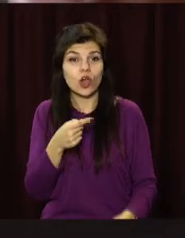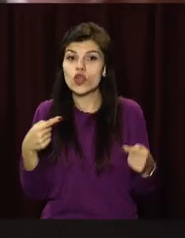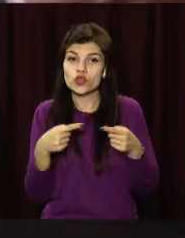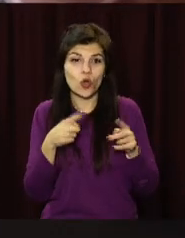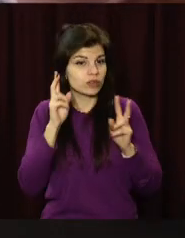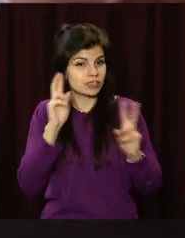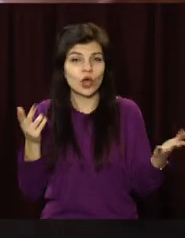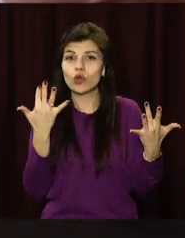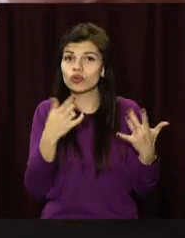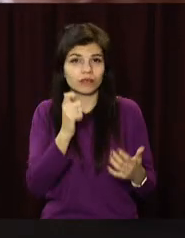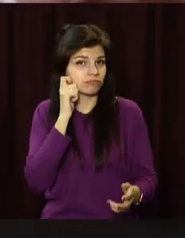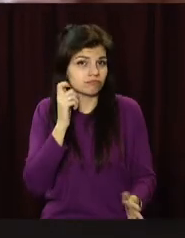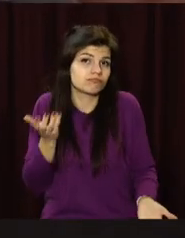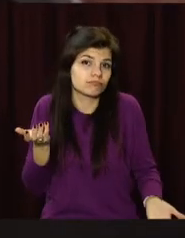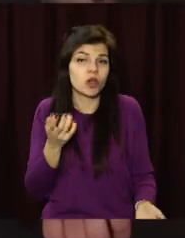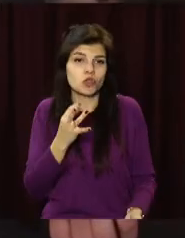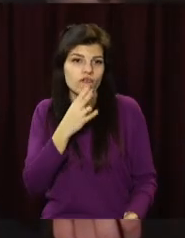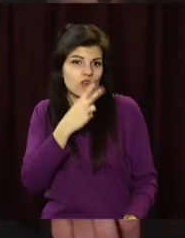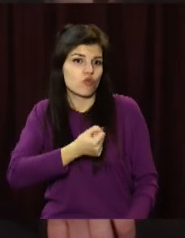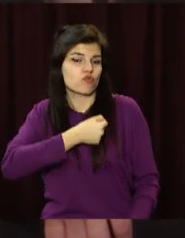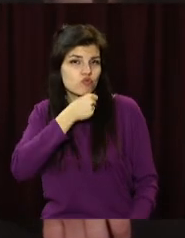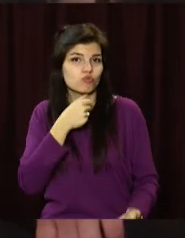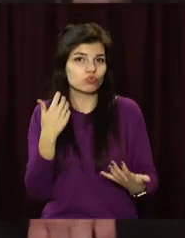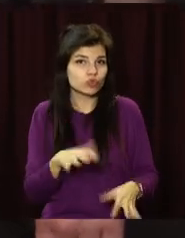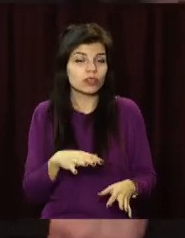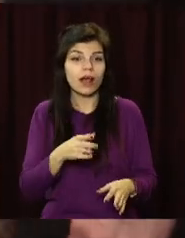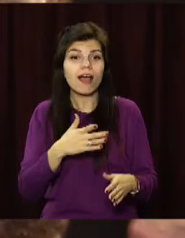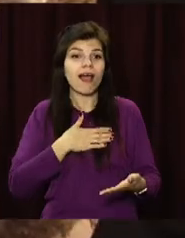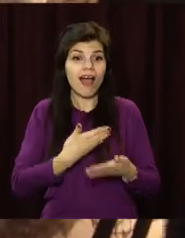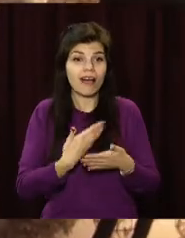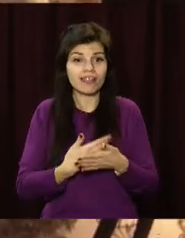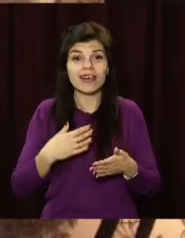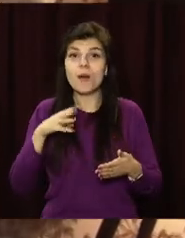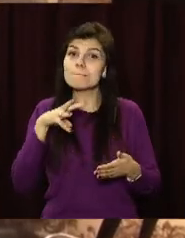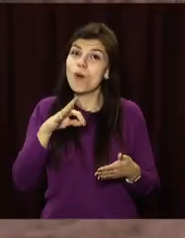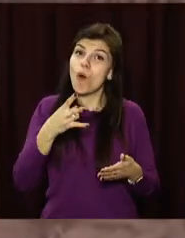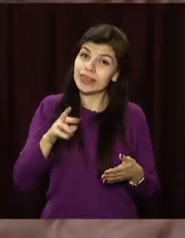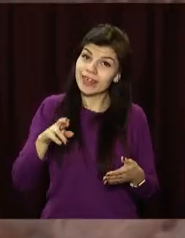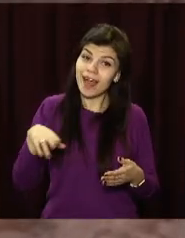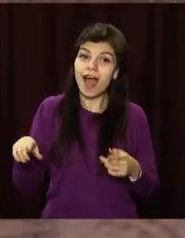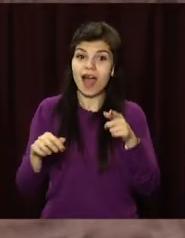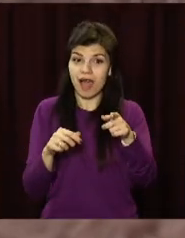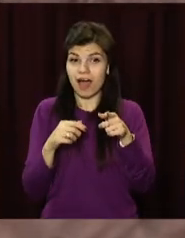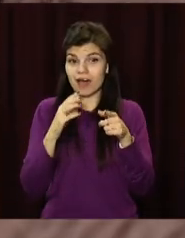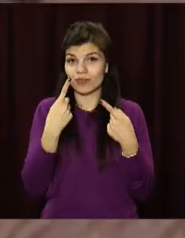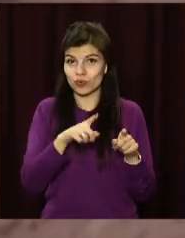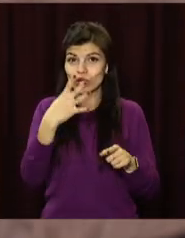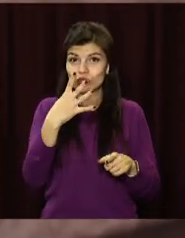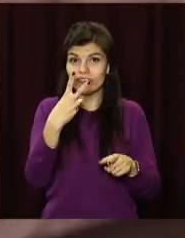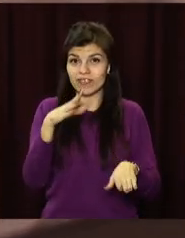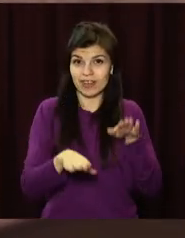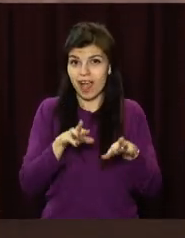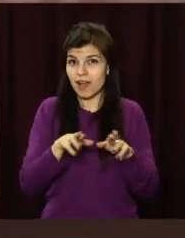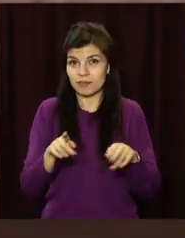знає, скільки йому років, але вік поважний. Тому, на відміну від активного Моні, Боня схожий на 42-кілограмового домашнього